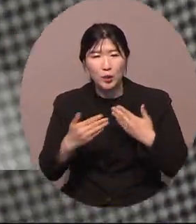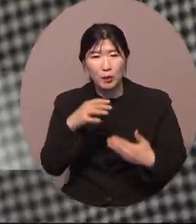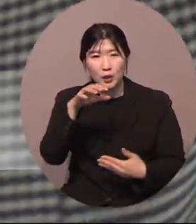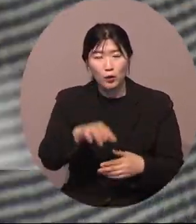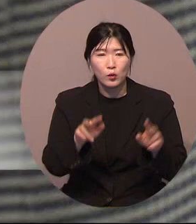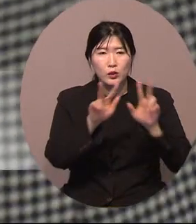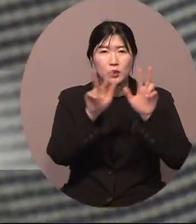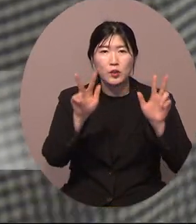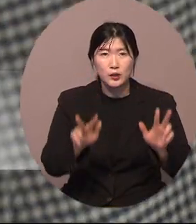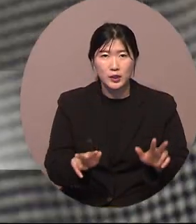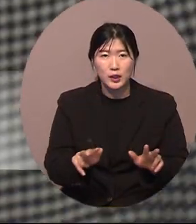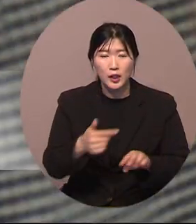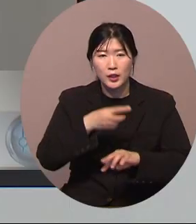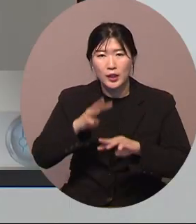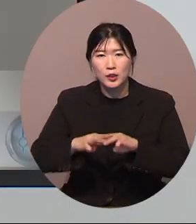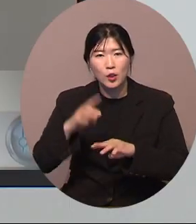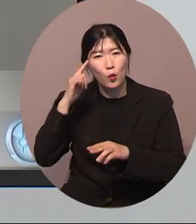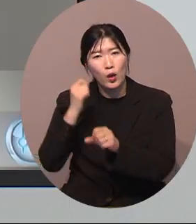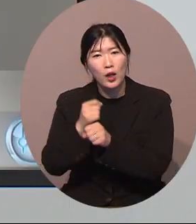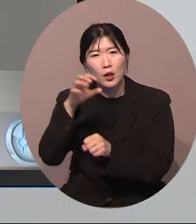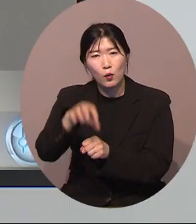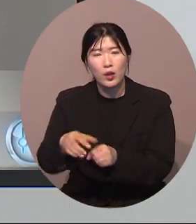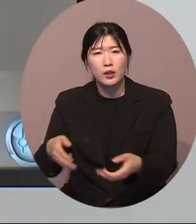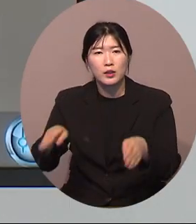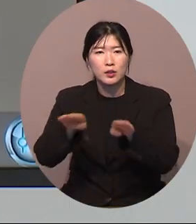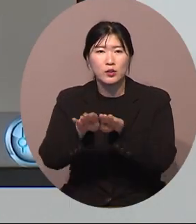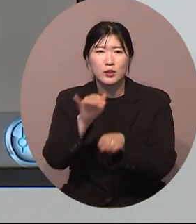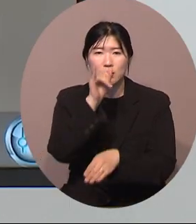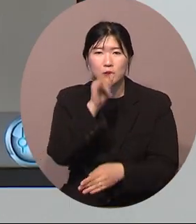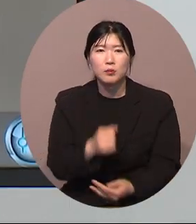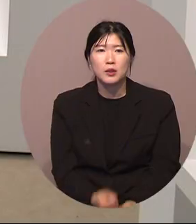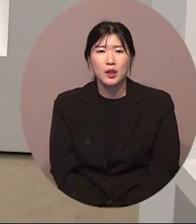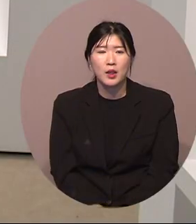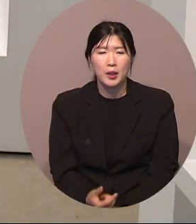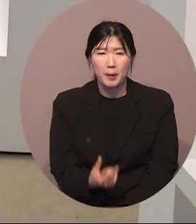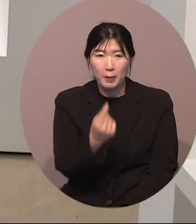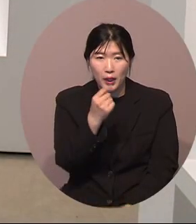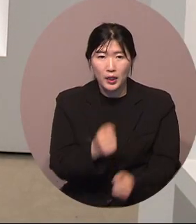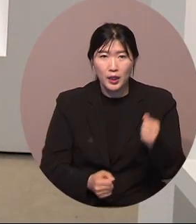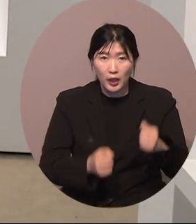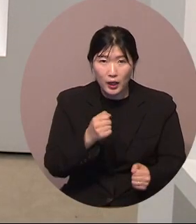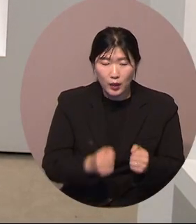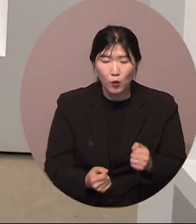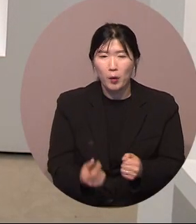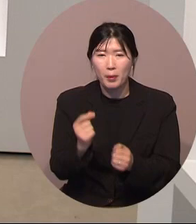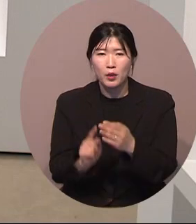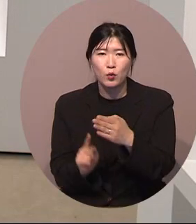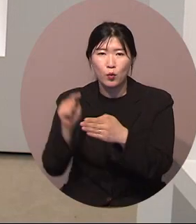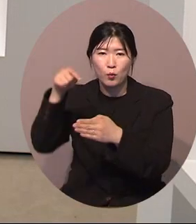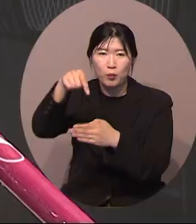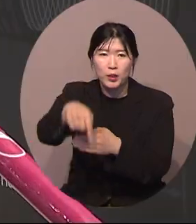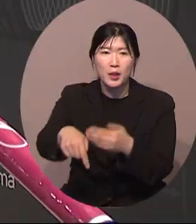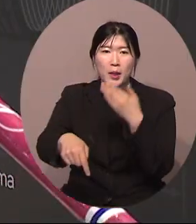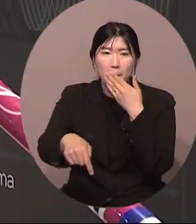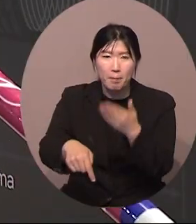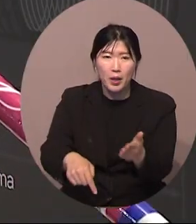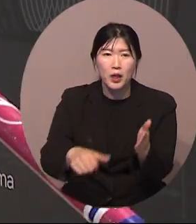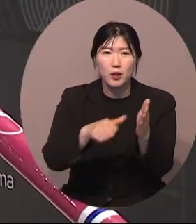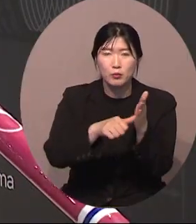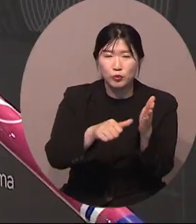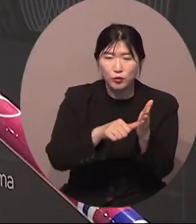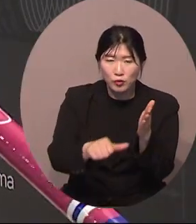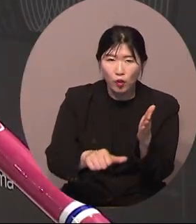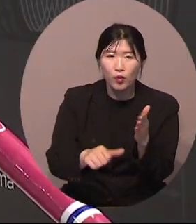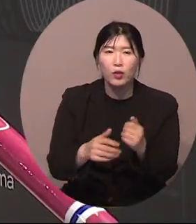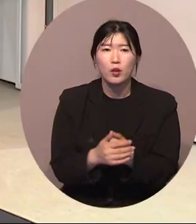전시회가 국립중앙과학관에서 열립니다. 더 빨리 달리고 더 높이 뛰어오르기 위한 가벼운 소재와 장비는